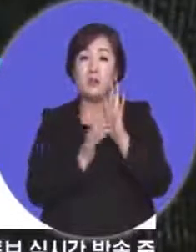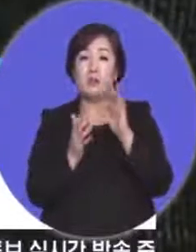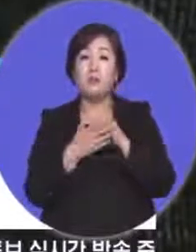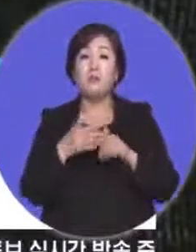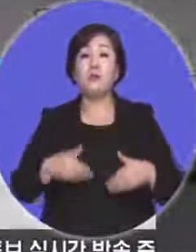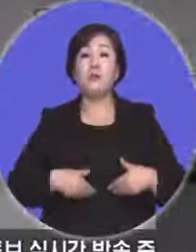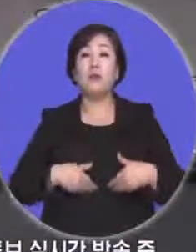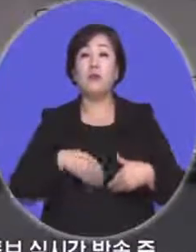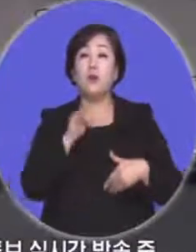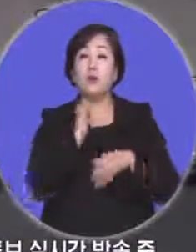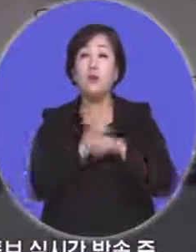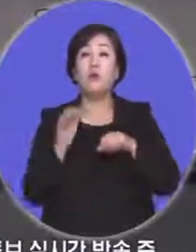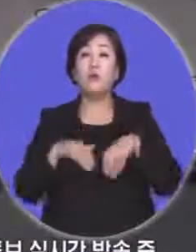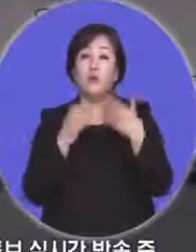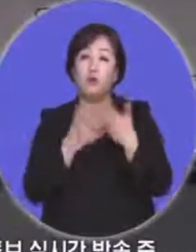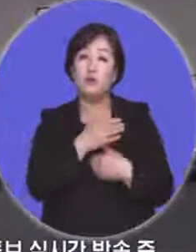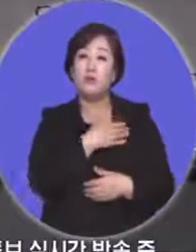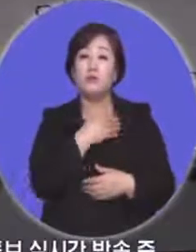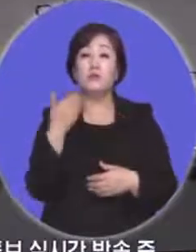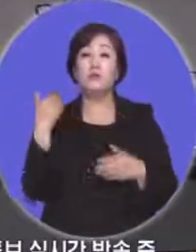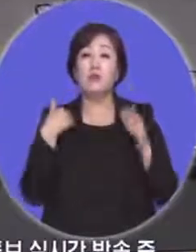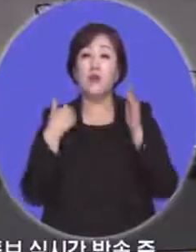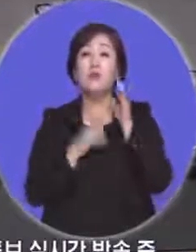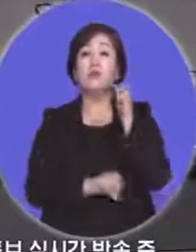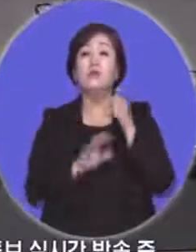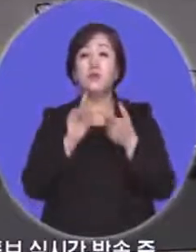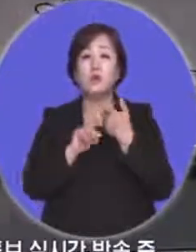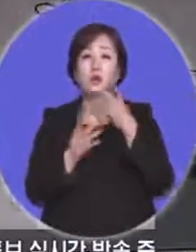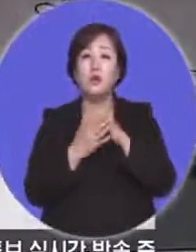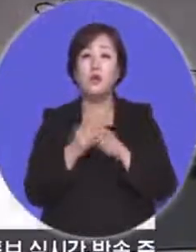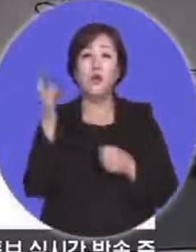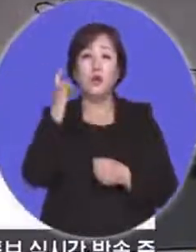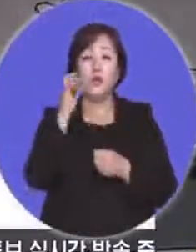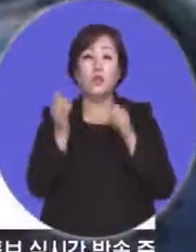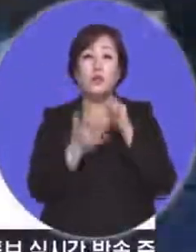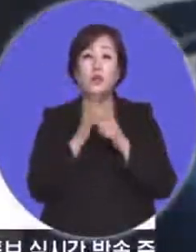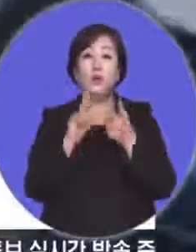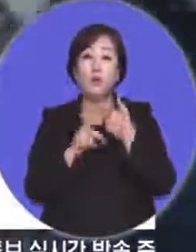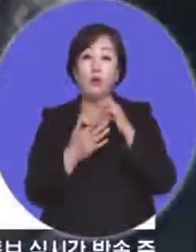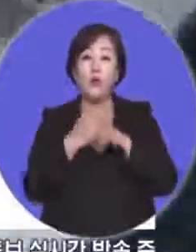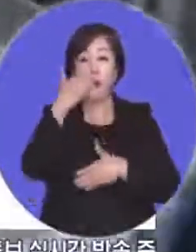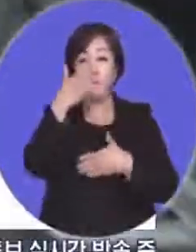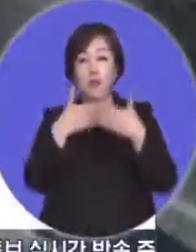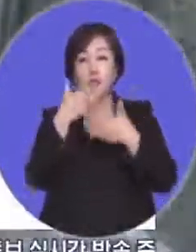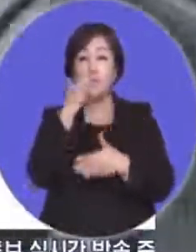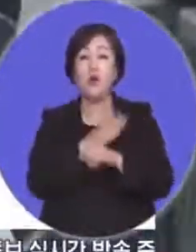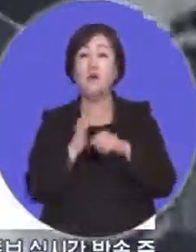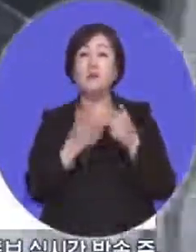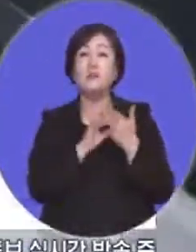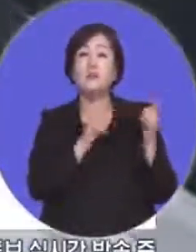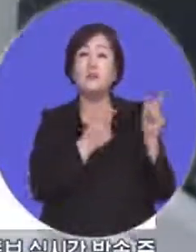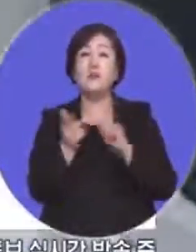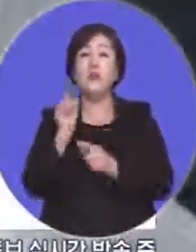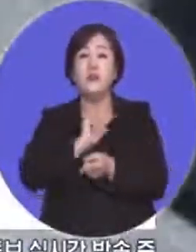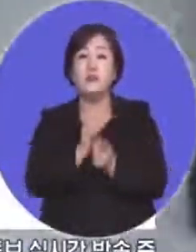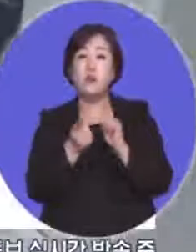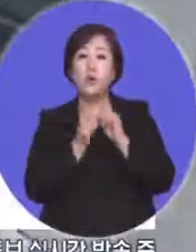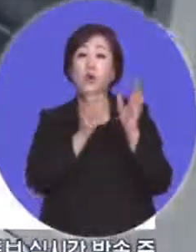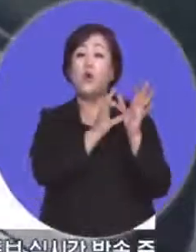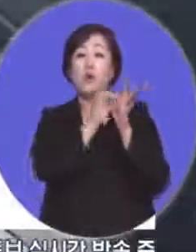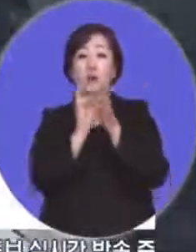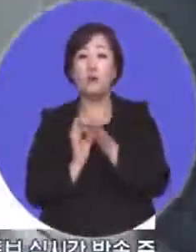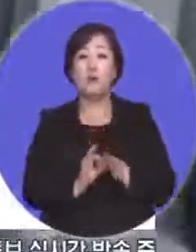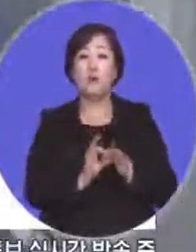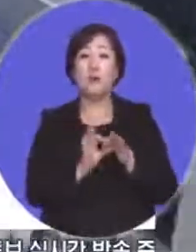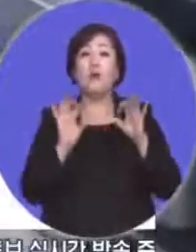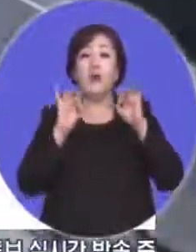필요하게 됐습니다. 기존 방송실은 오디오와 비디오 콘솔, 여러 개의 모니터와 케이블을 활용한 방식으로